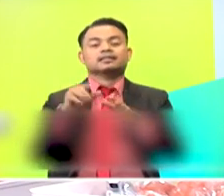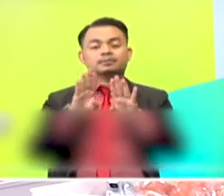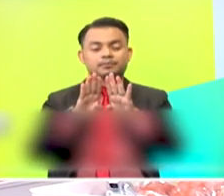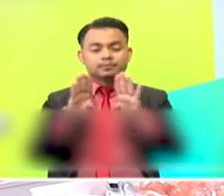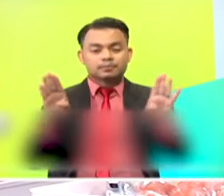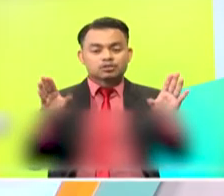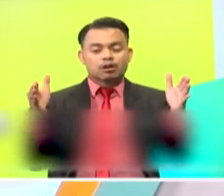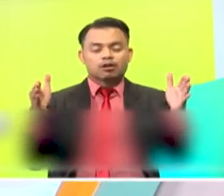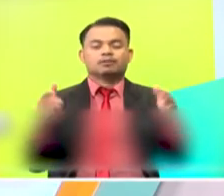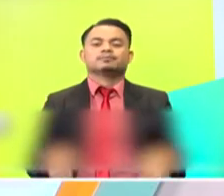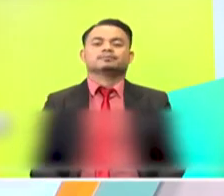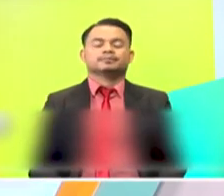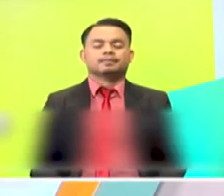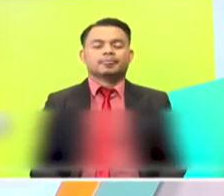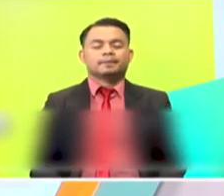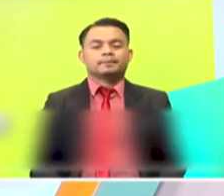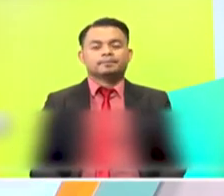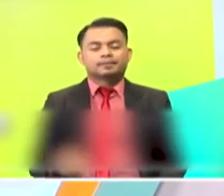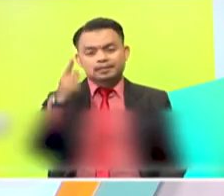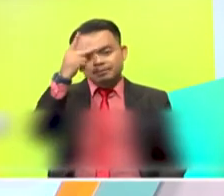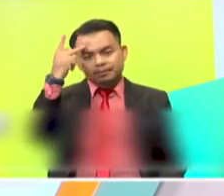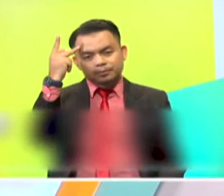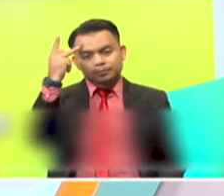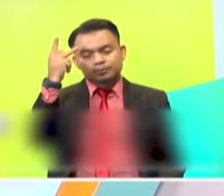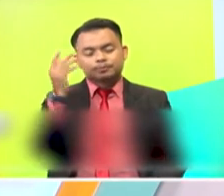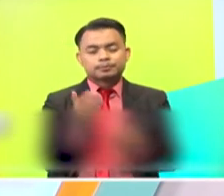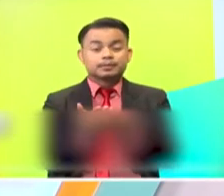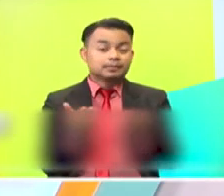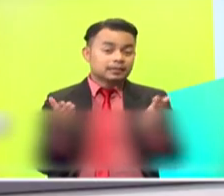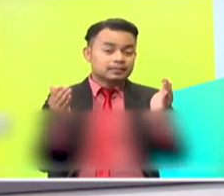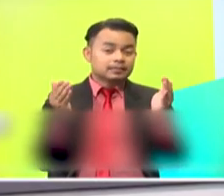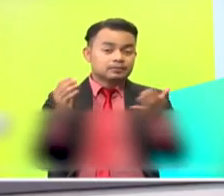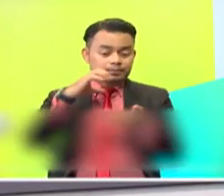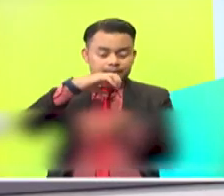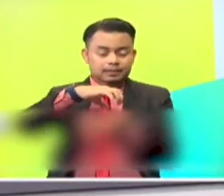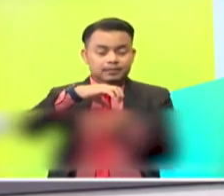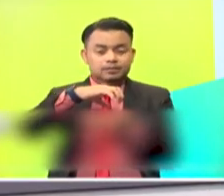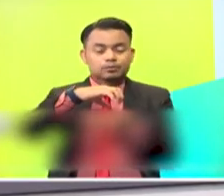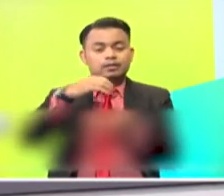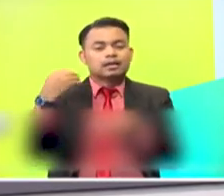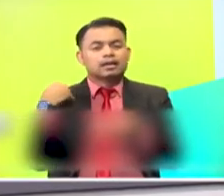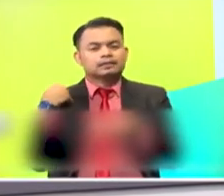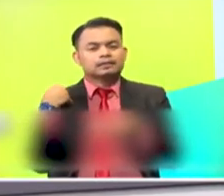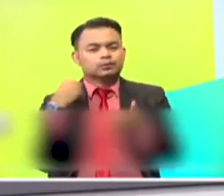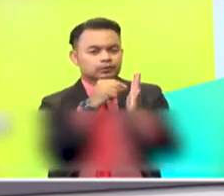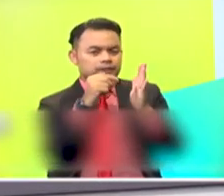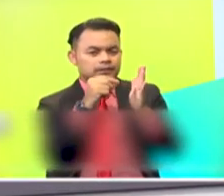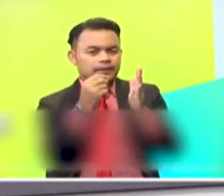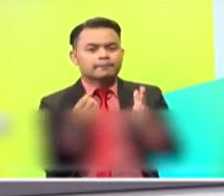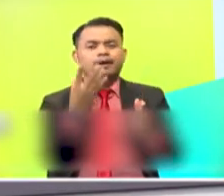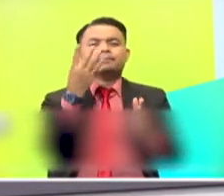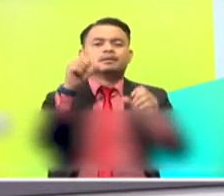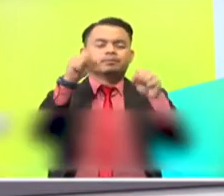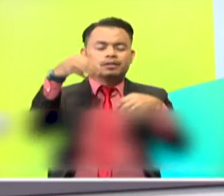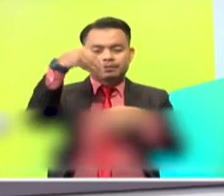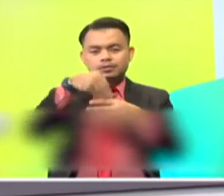sepatu kadang-kadang bekas penyimpanan tuh sendiri dia ada di sini berapa capacity yang Bun CSO biasanya